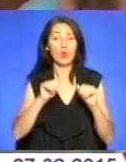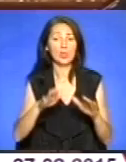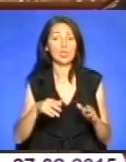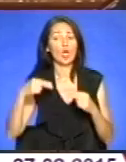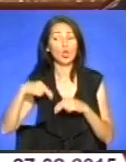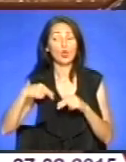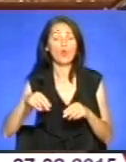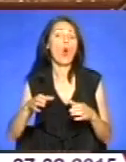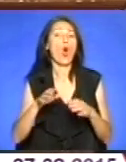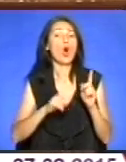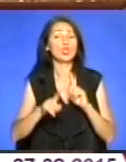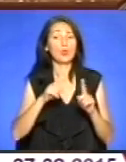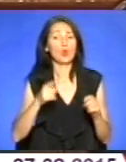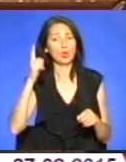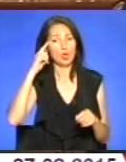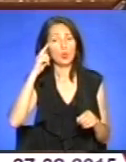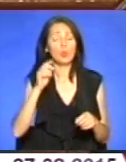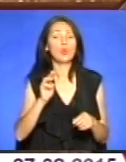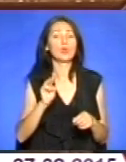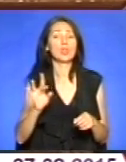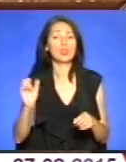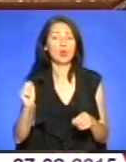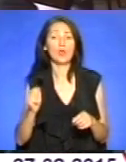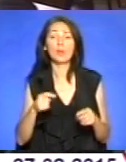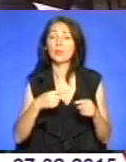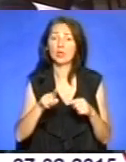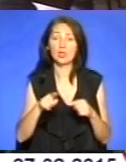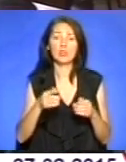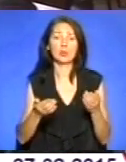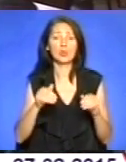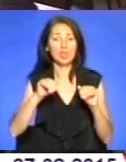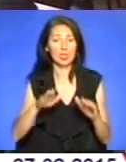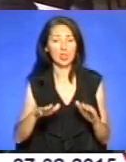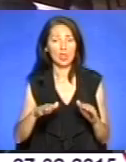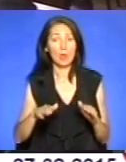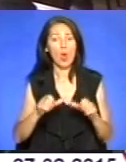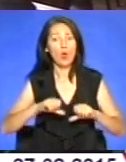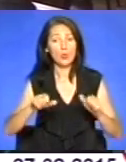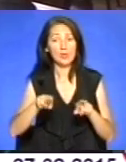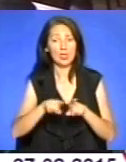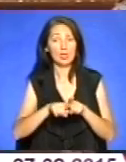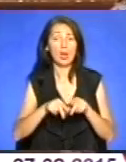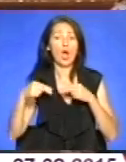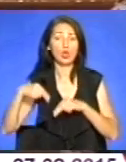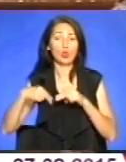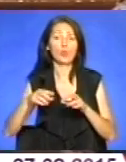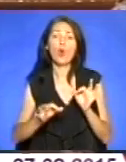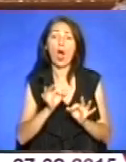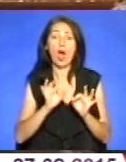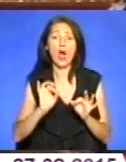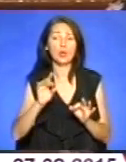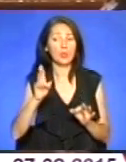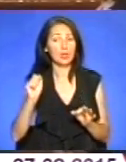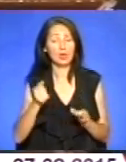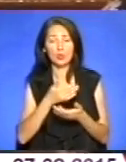спору. На думку Наталії Шершньової, суттєвої різниці між рішенням примирної комісії та трудового арбітражу немає. Трудовий арбітраж, він так